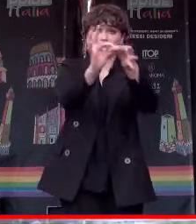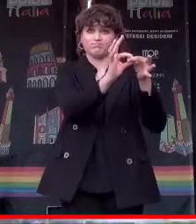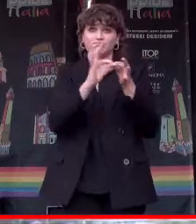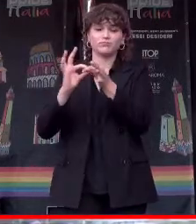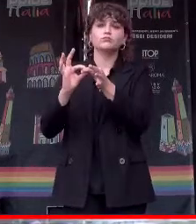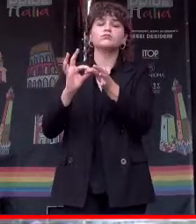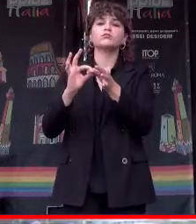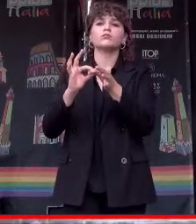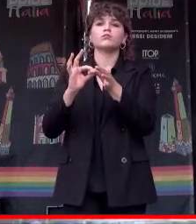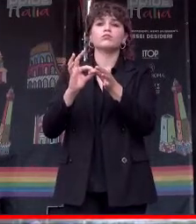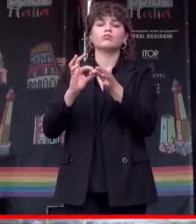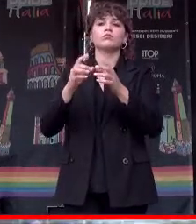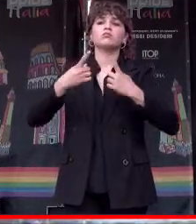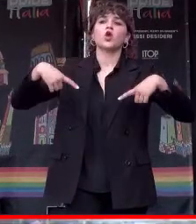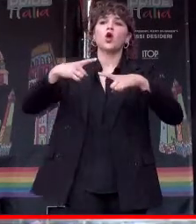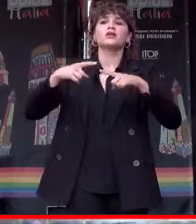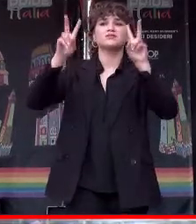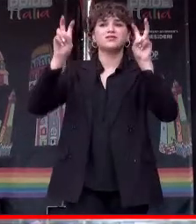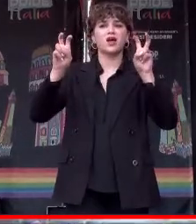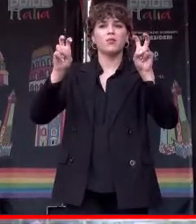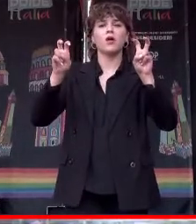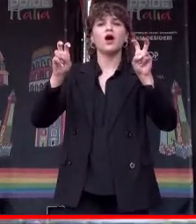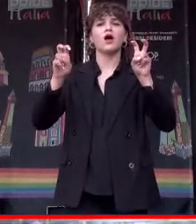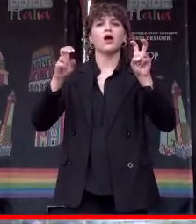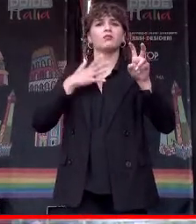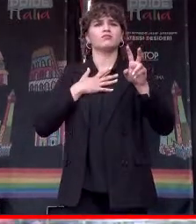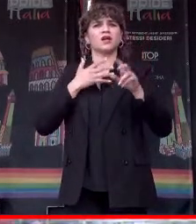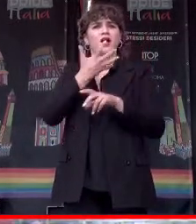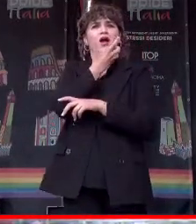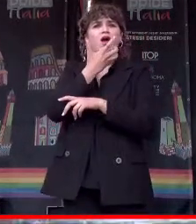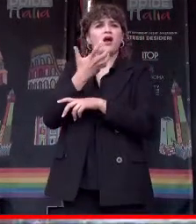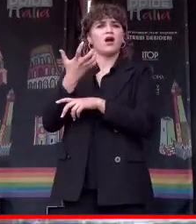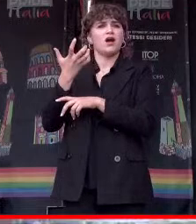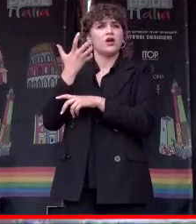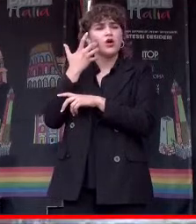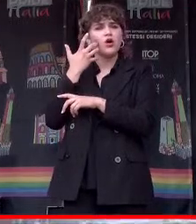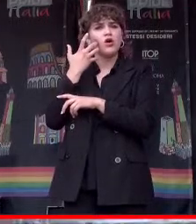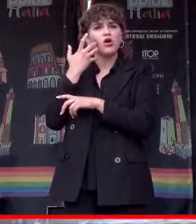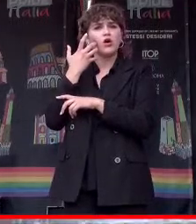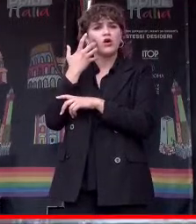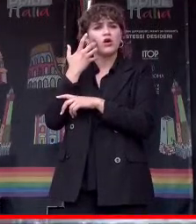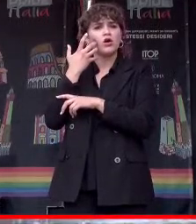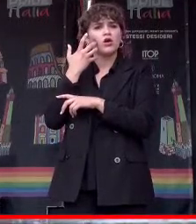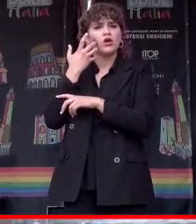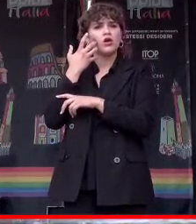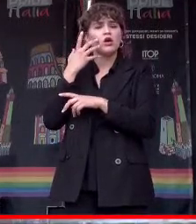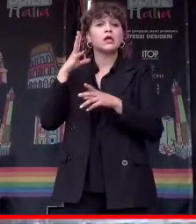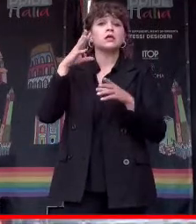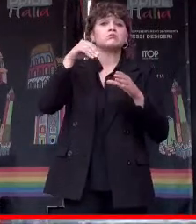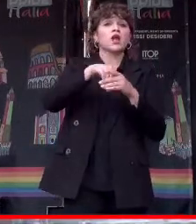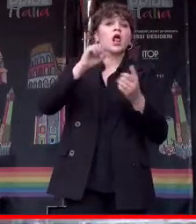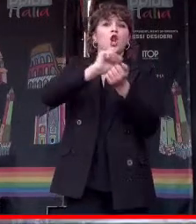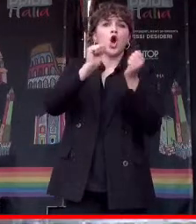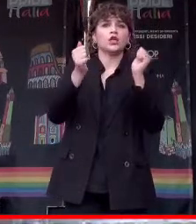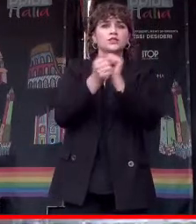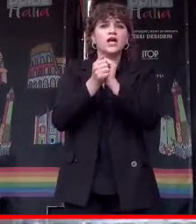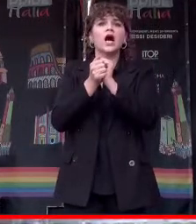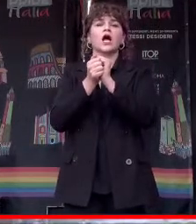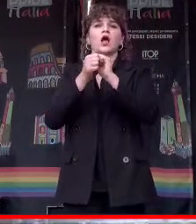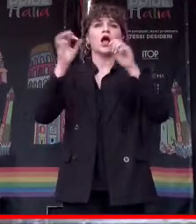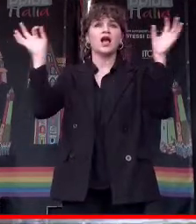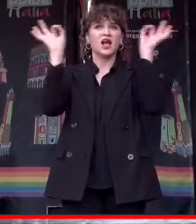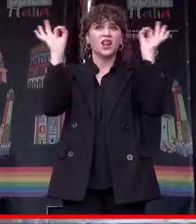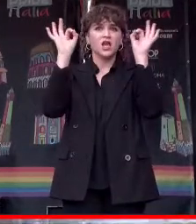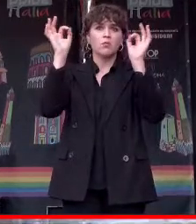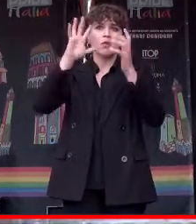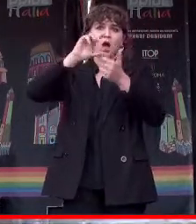molto caro e che però anche il tema che coglie la transizione ecologica accanto all'inclusione sociale, quindi la lotta ai cambiamenti climatici insieme a quella alle